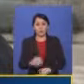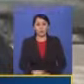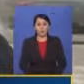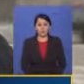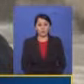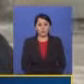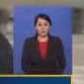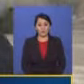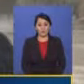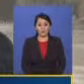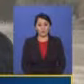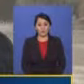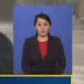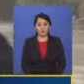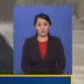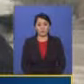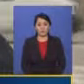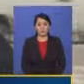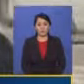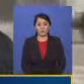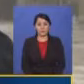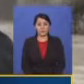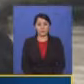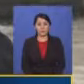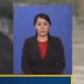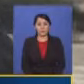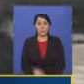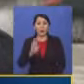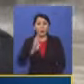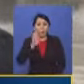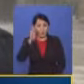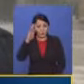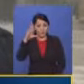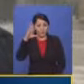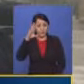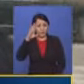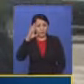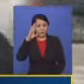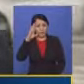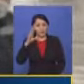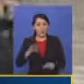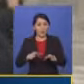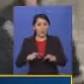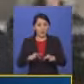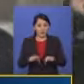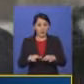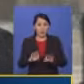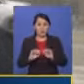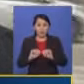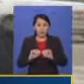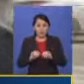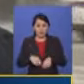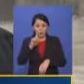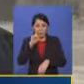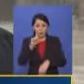теперь не загружая перекресток в утренние, в обеденные часы пик будут. Енді таңғы және түскі уақытта кептеліс болмайды. Ал такси басшысы ретінде